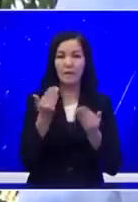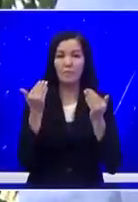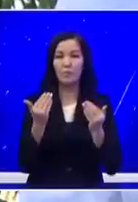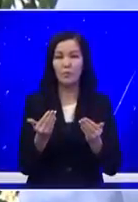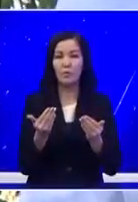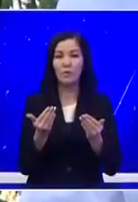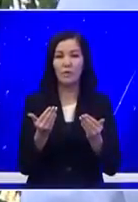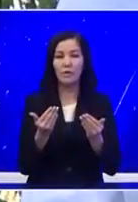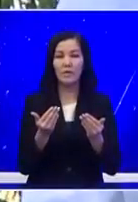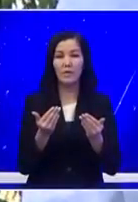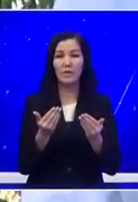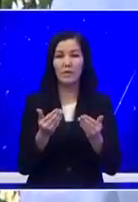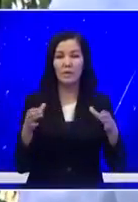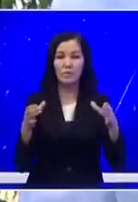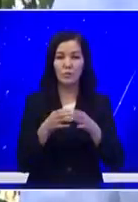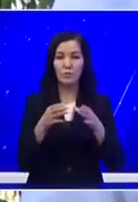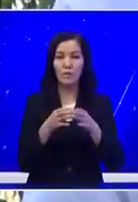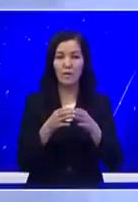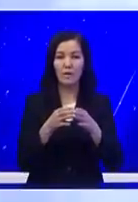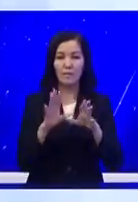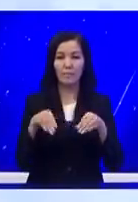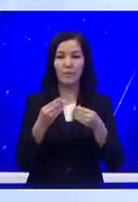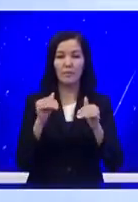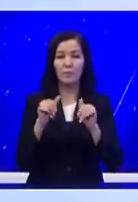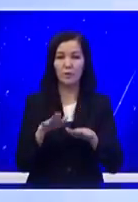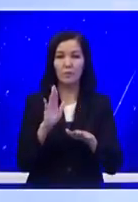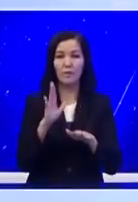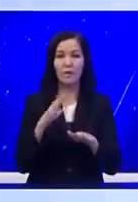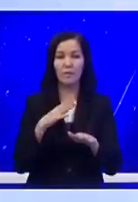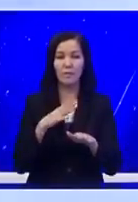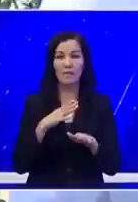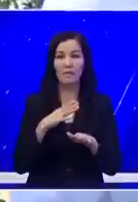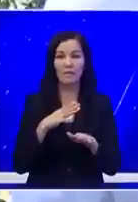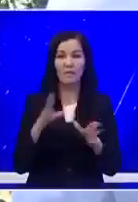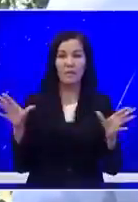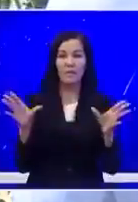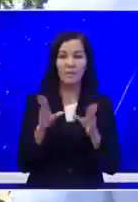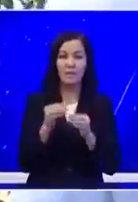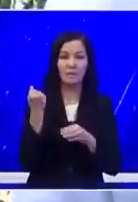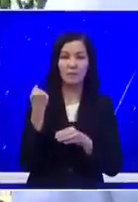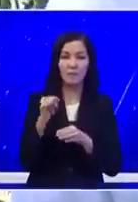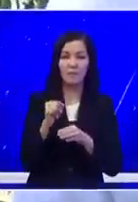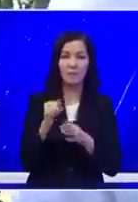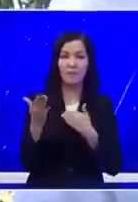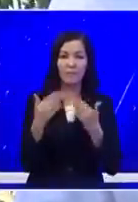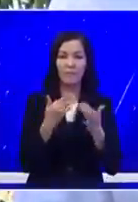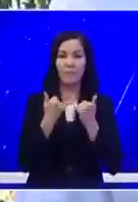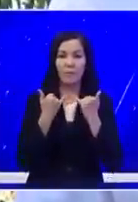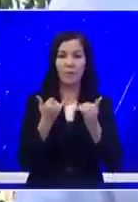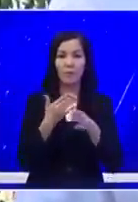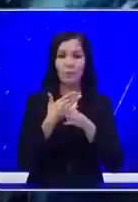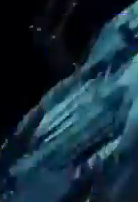осы ұжымға беруге шешім қабылдадық. Бәріміз жүкті жұмыла көтерейік, бір-бірімізге